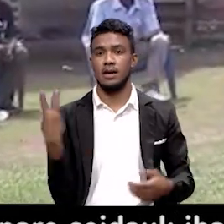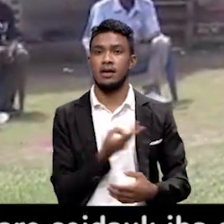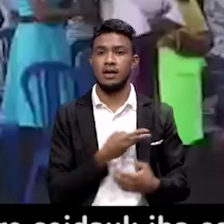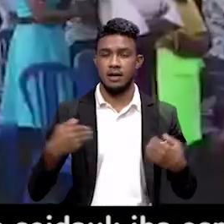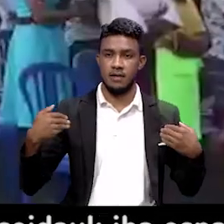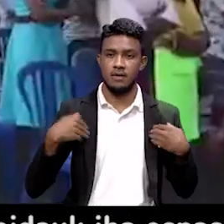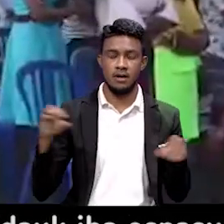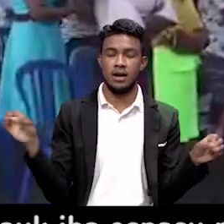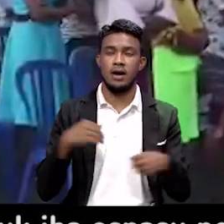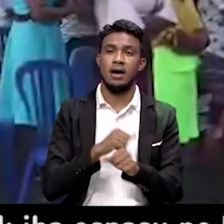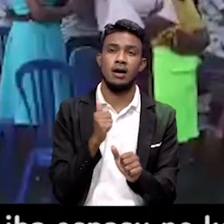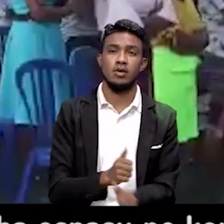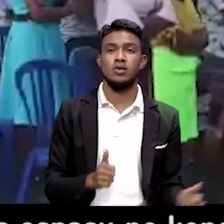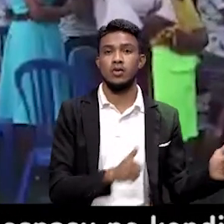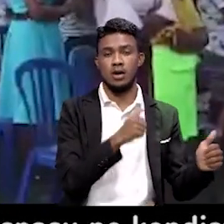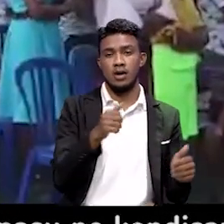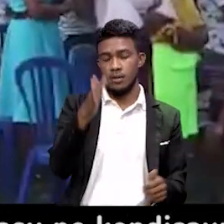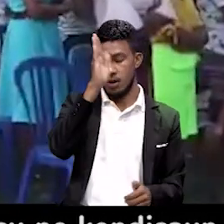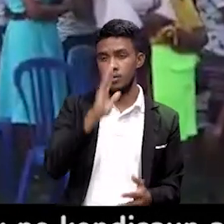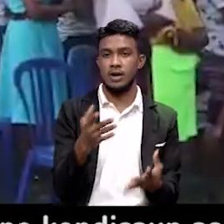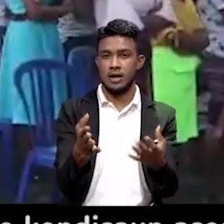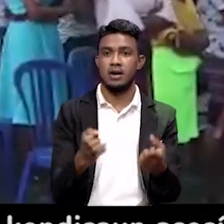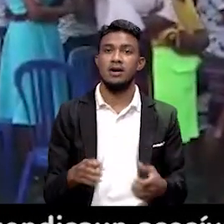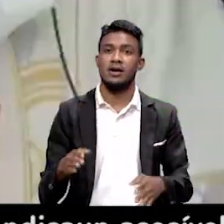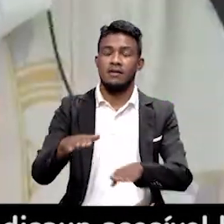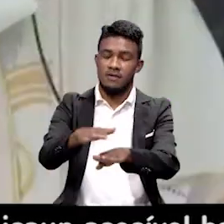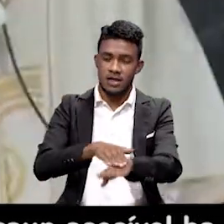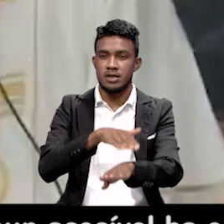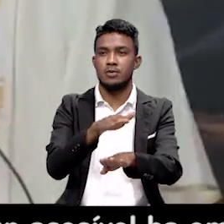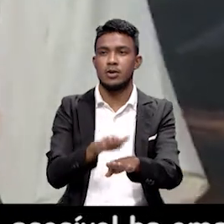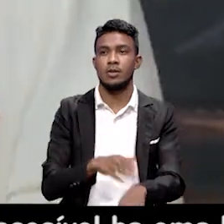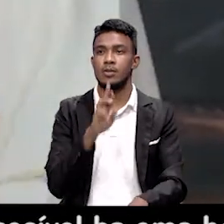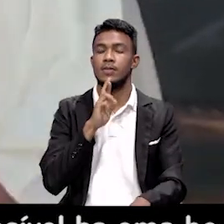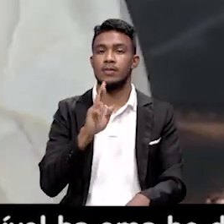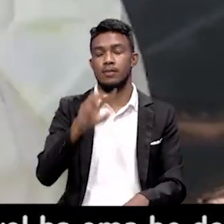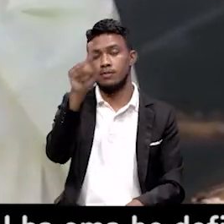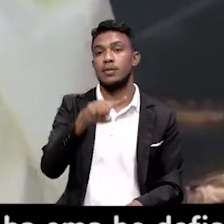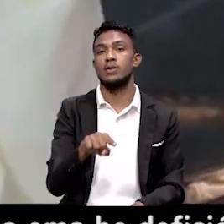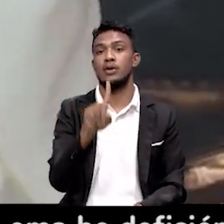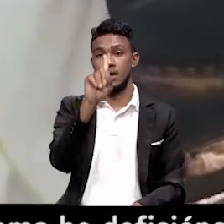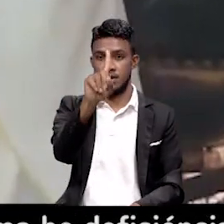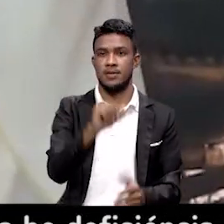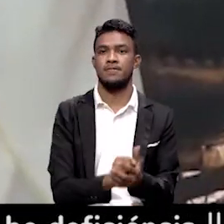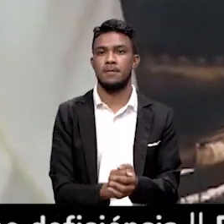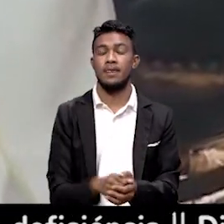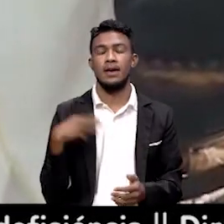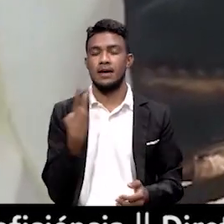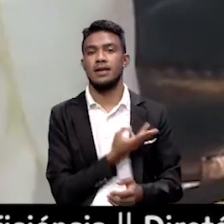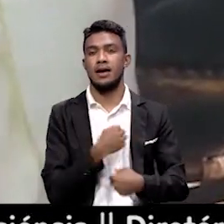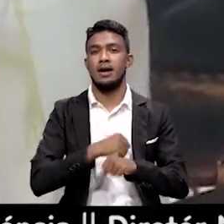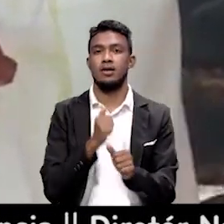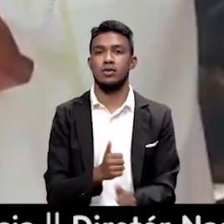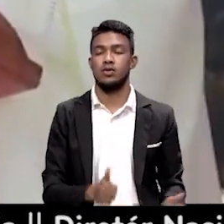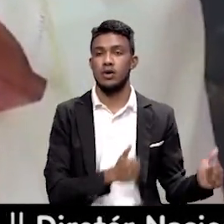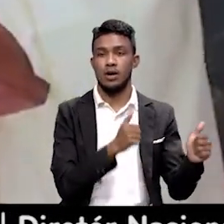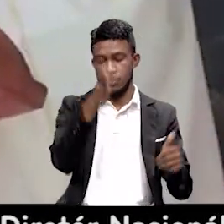halutuir Nai maroma ni hakarak. Fasil most atu hatamba pergunta idane. Se ita halotuir maroma ni